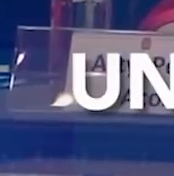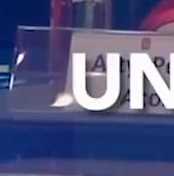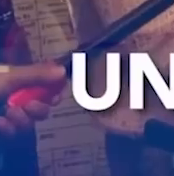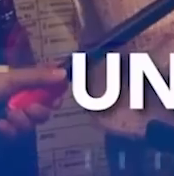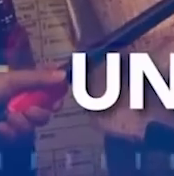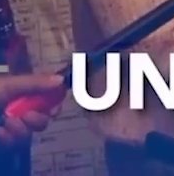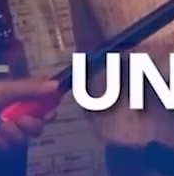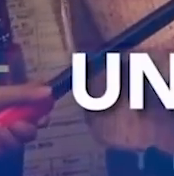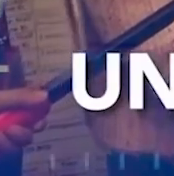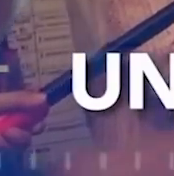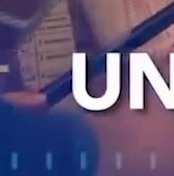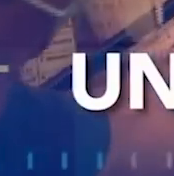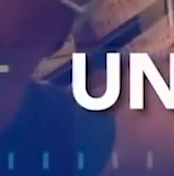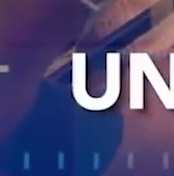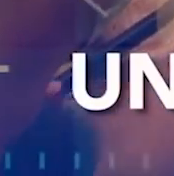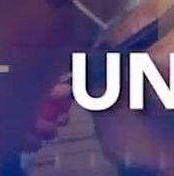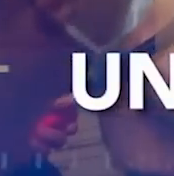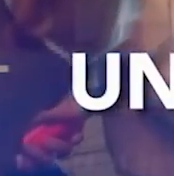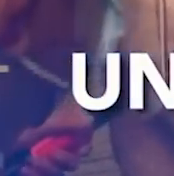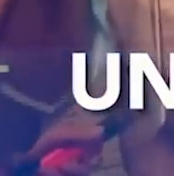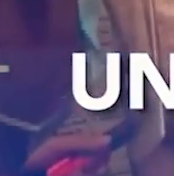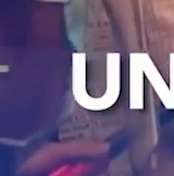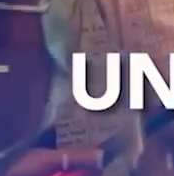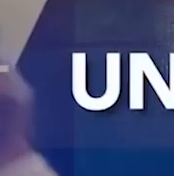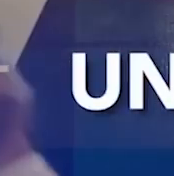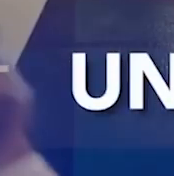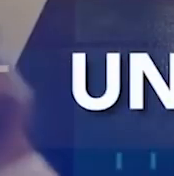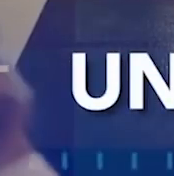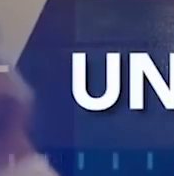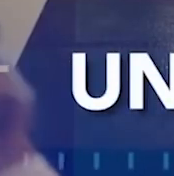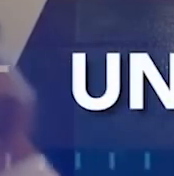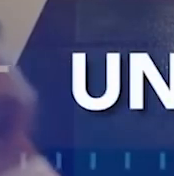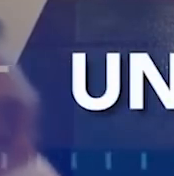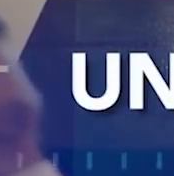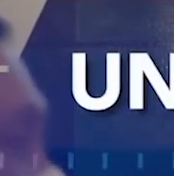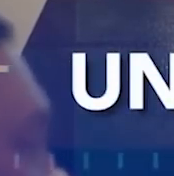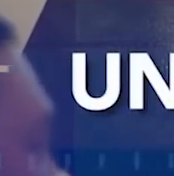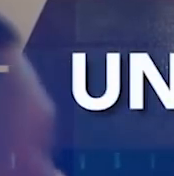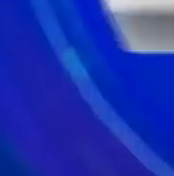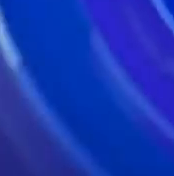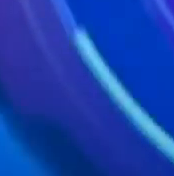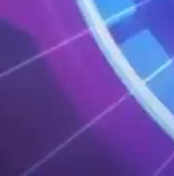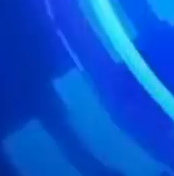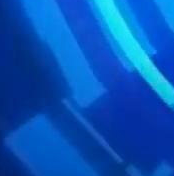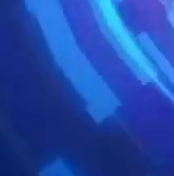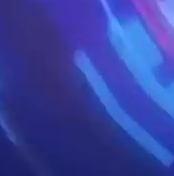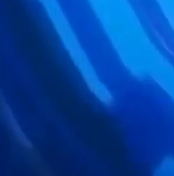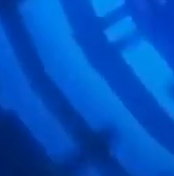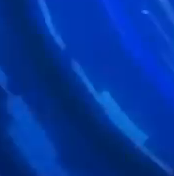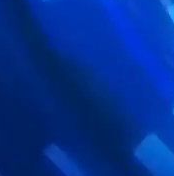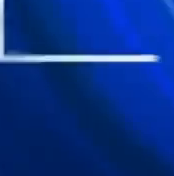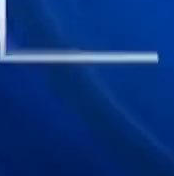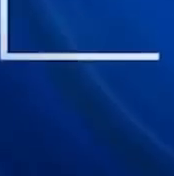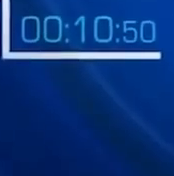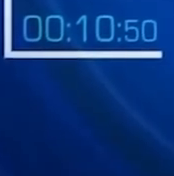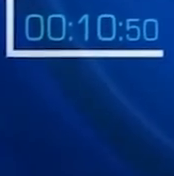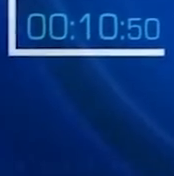danger ayon sa isang senador dahil hindi pa bakunado kontra COVID. Acosta, dumipensa.